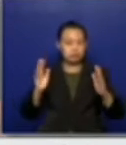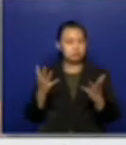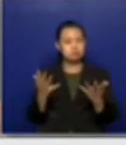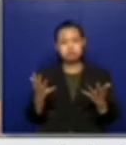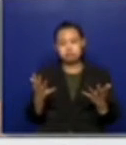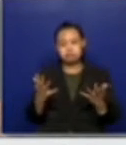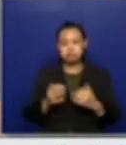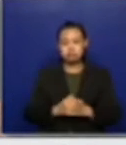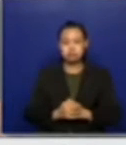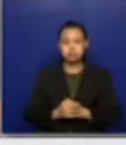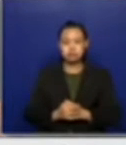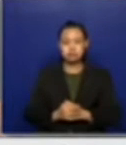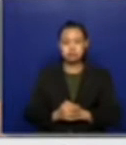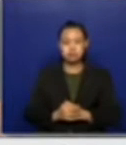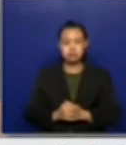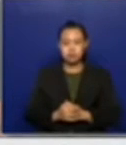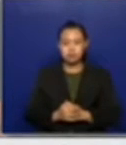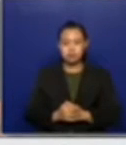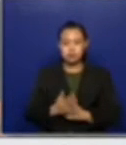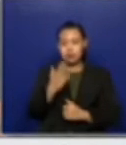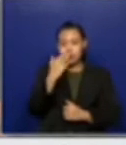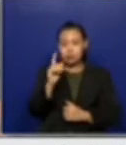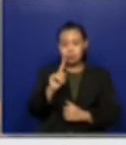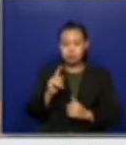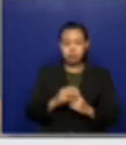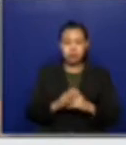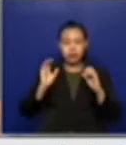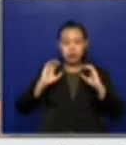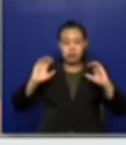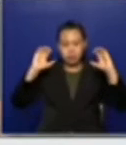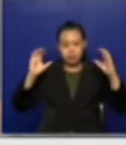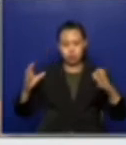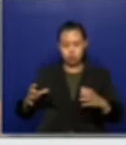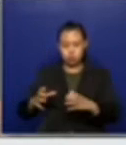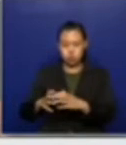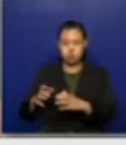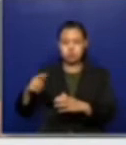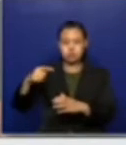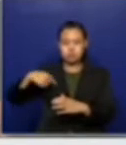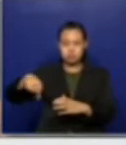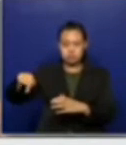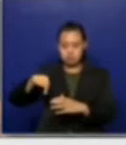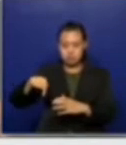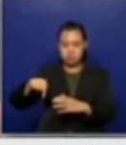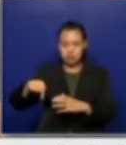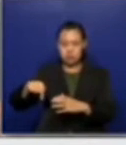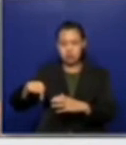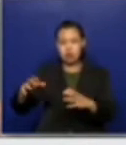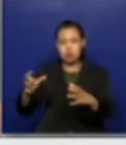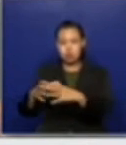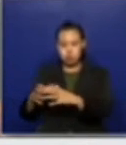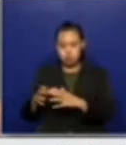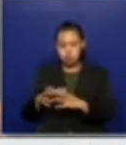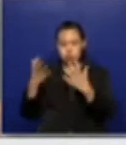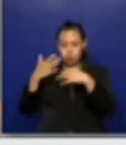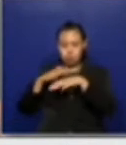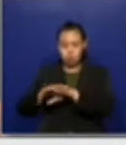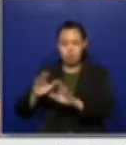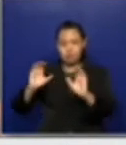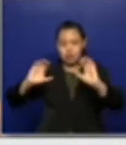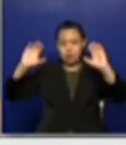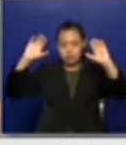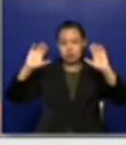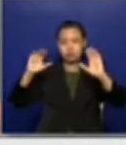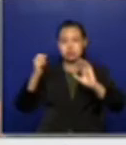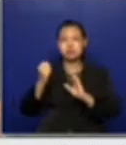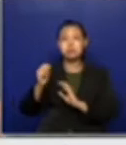ปทำให้เรามีรัฐบาลที่มีพรรคร่วมรัฐบาลถึง19พรรคมากที่สุดในประวัติศา